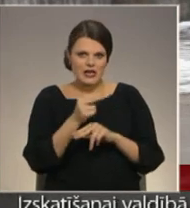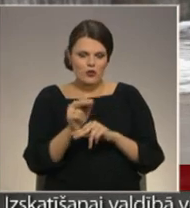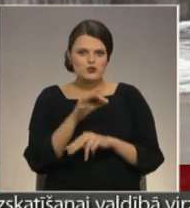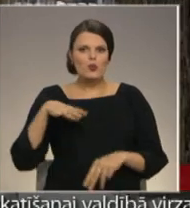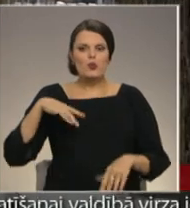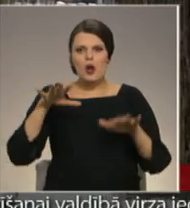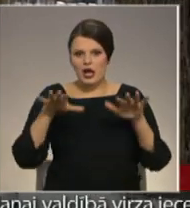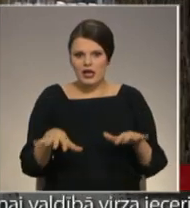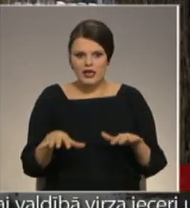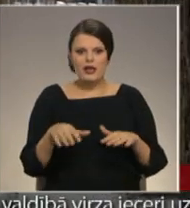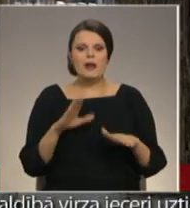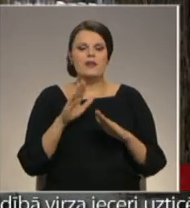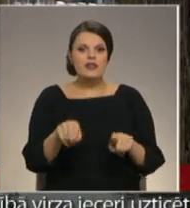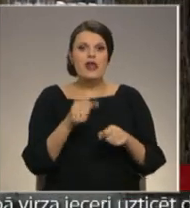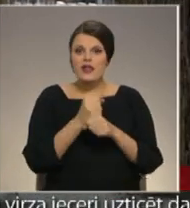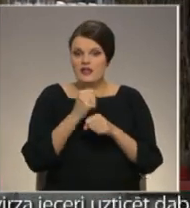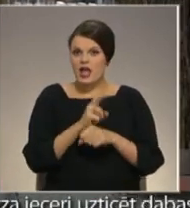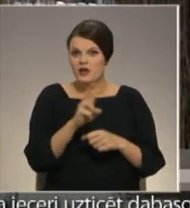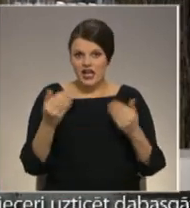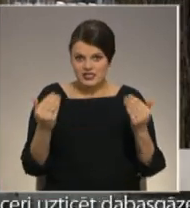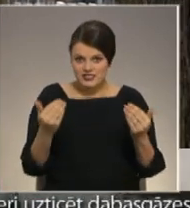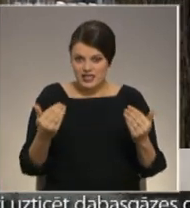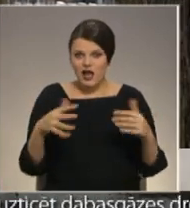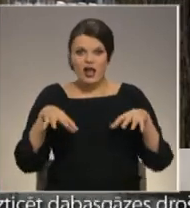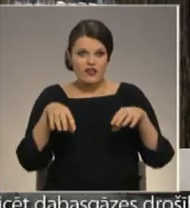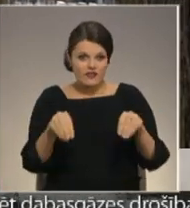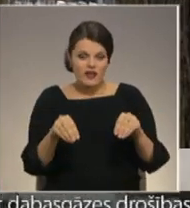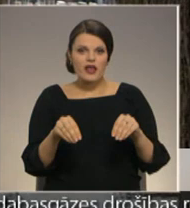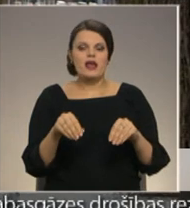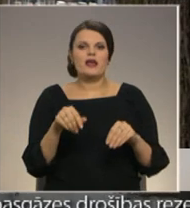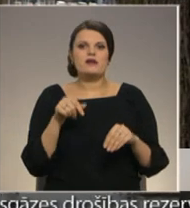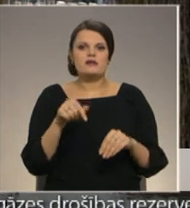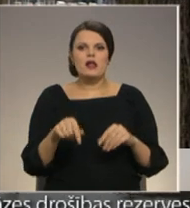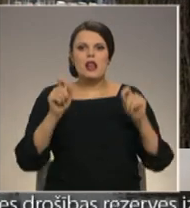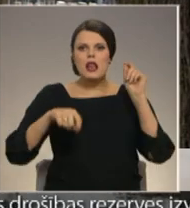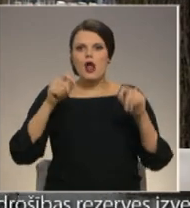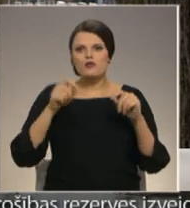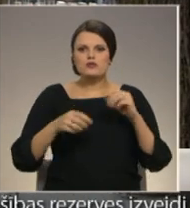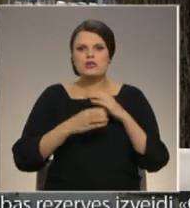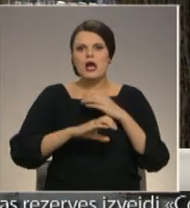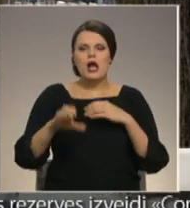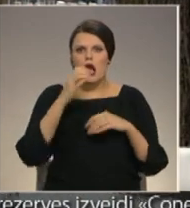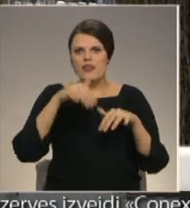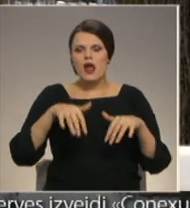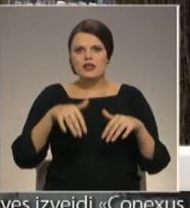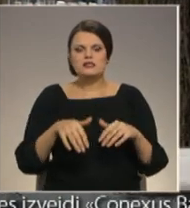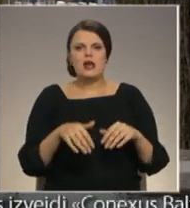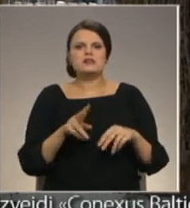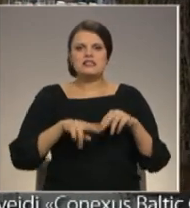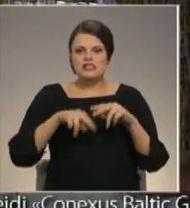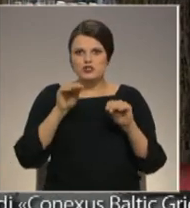rekonstrukcija Ogre. Tie darbi, kas šobrīd tiek veikti, tas ir lietus kanalizācijas izbūve,